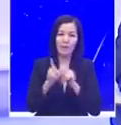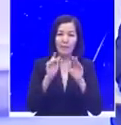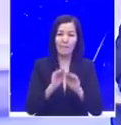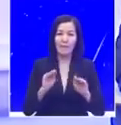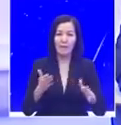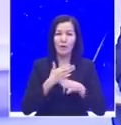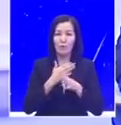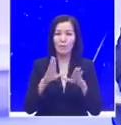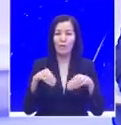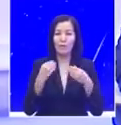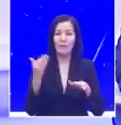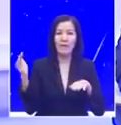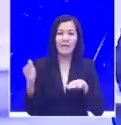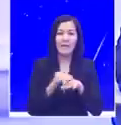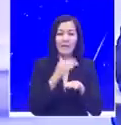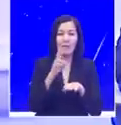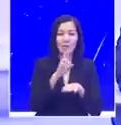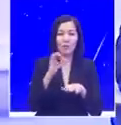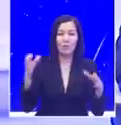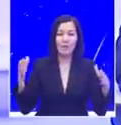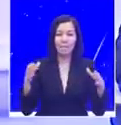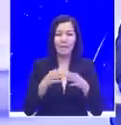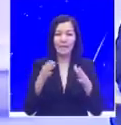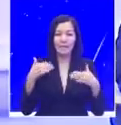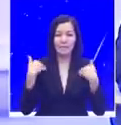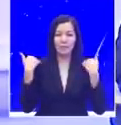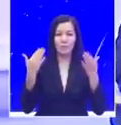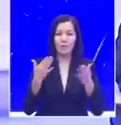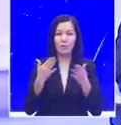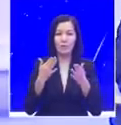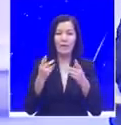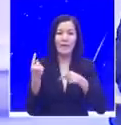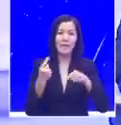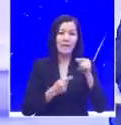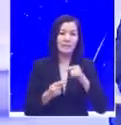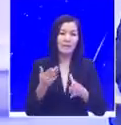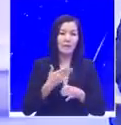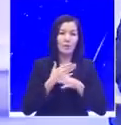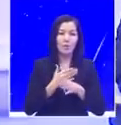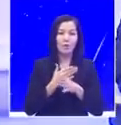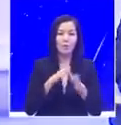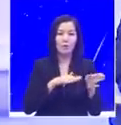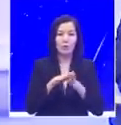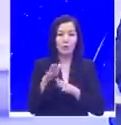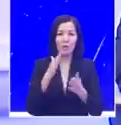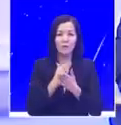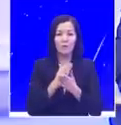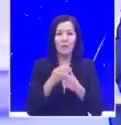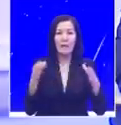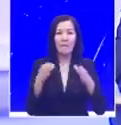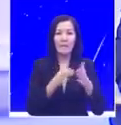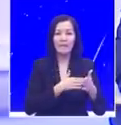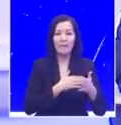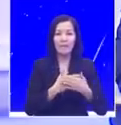көмек көрсетілді. Игі бастама қалалық Нұр Отан партиясы филиалының ұйымдастыруымен кәсіпкерлердің қолдауымен жүзеге асып отыр.